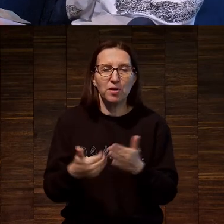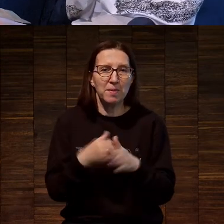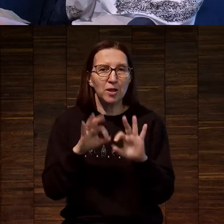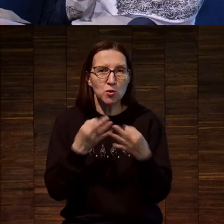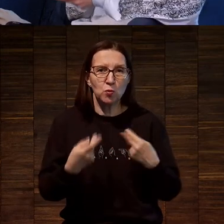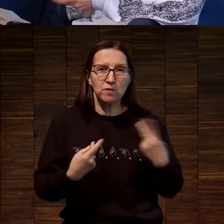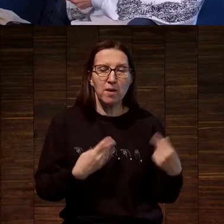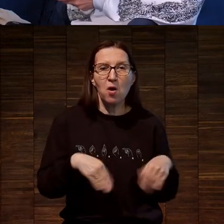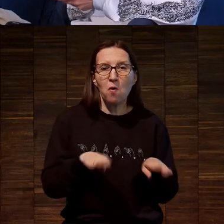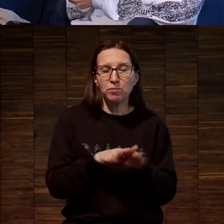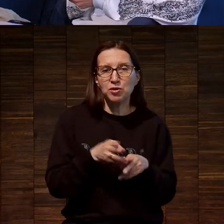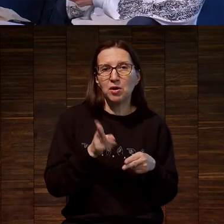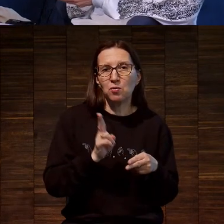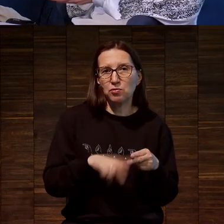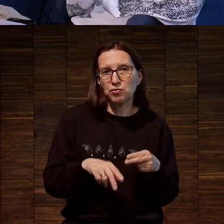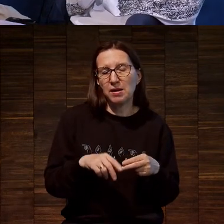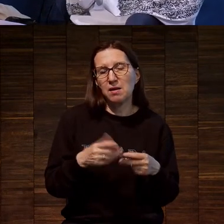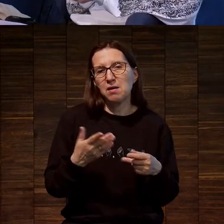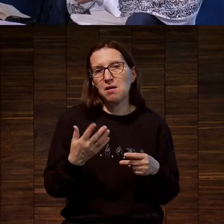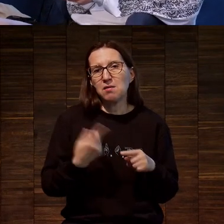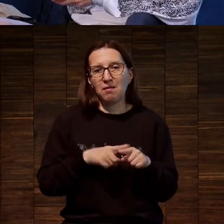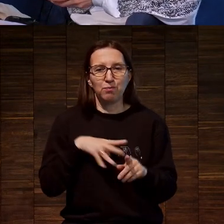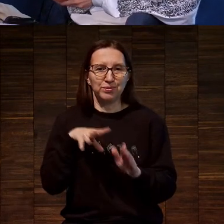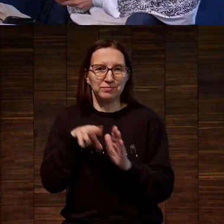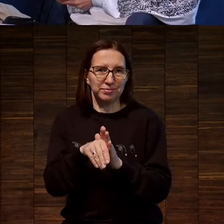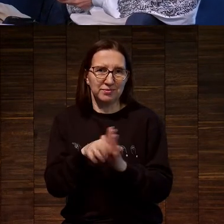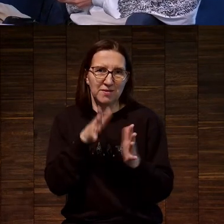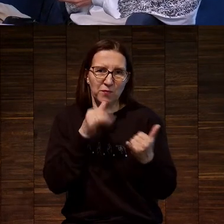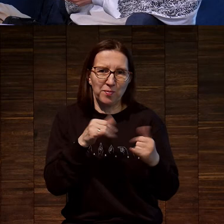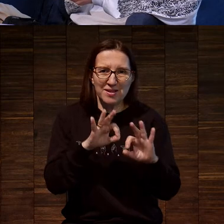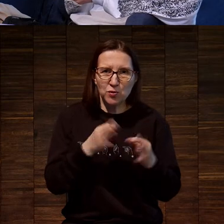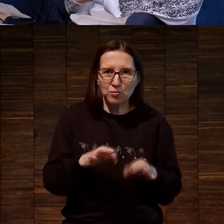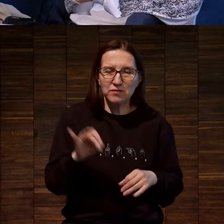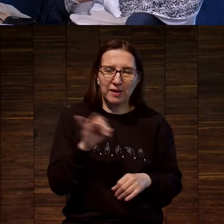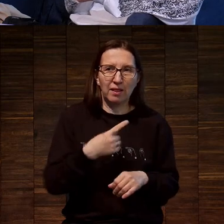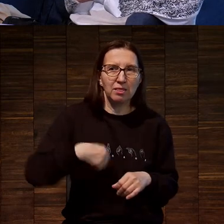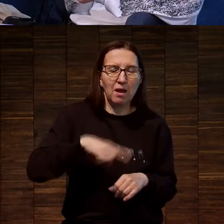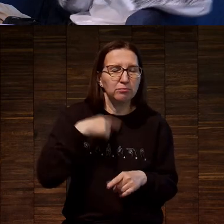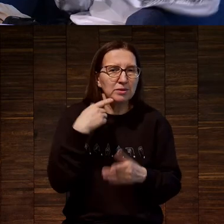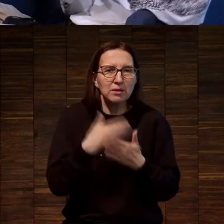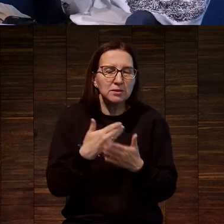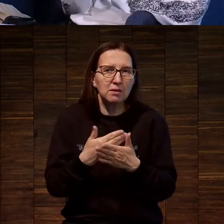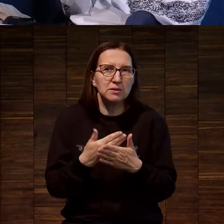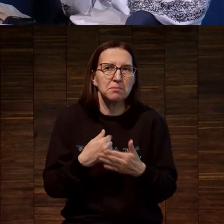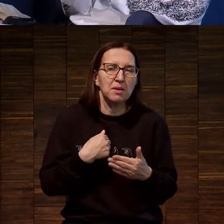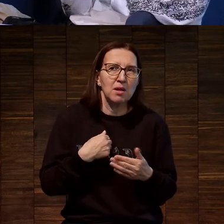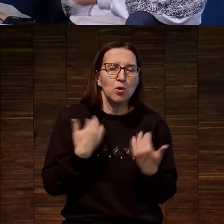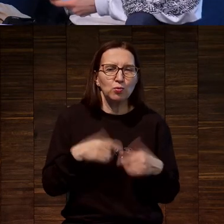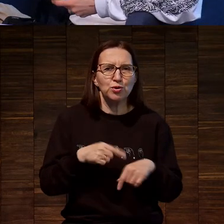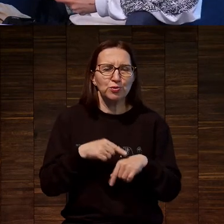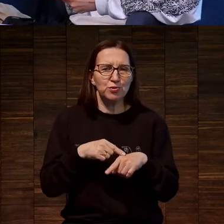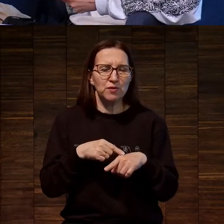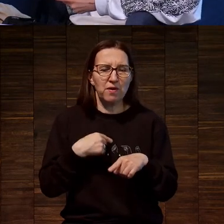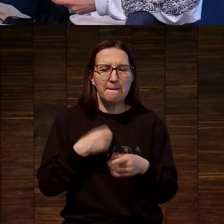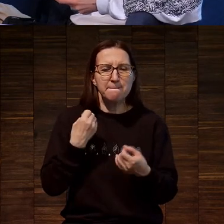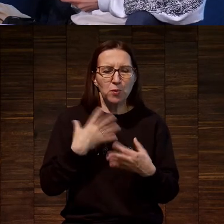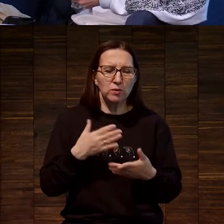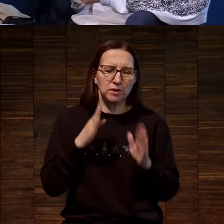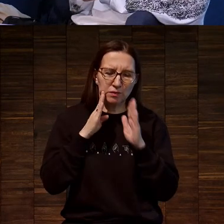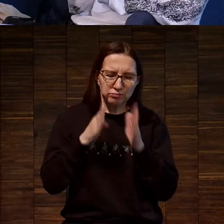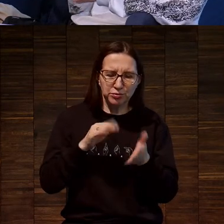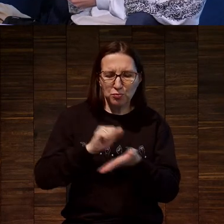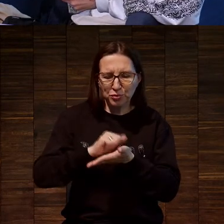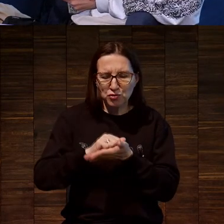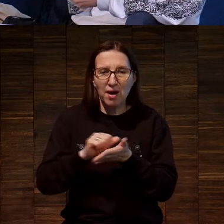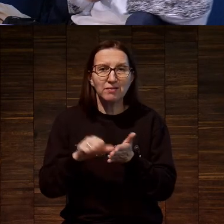обе закончили ИПСИ, и из всей этой среды происходим. Вот. И мне казалось, например, мне стало тесновато в печатной графике, несмотря на